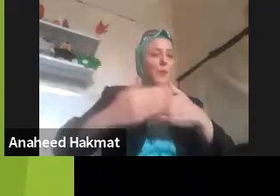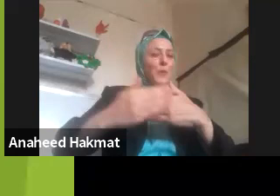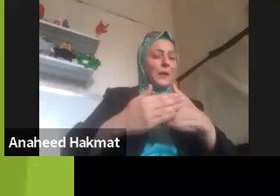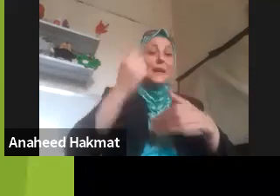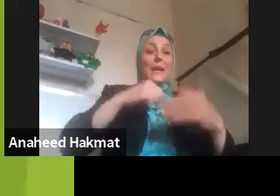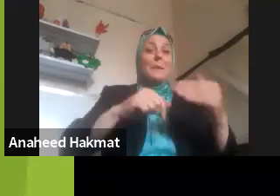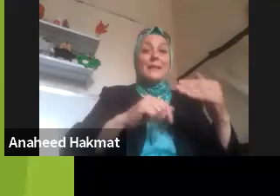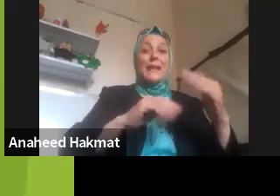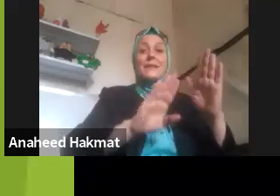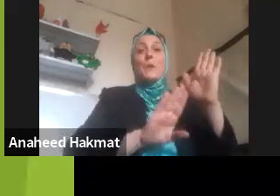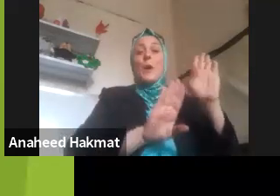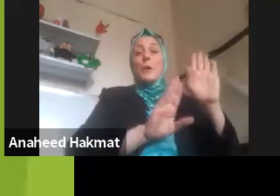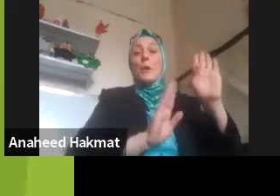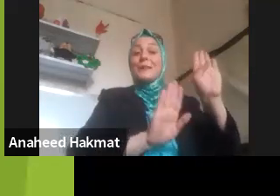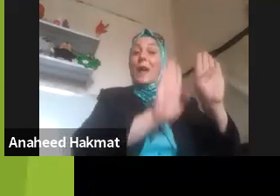التجديد كله،